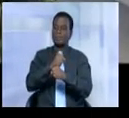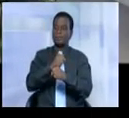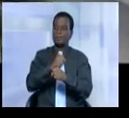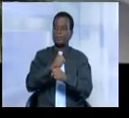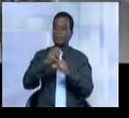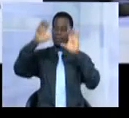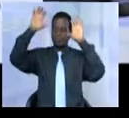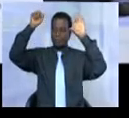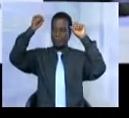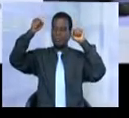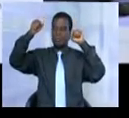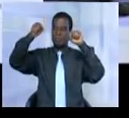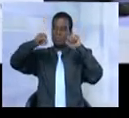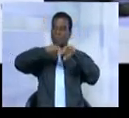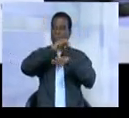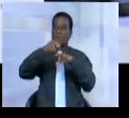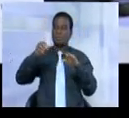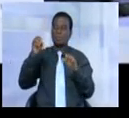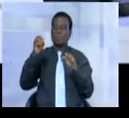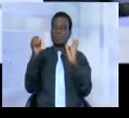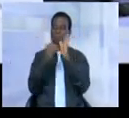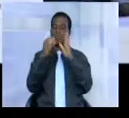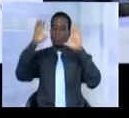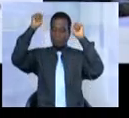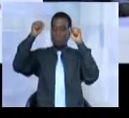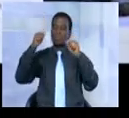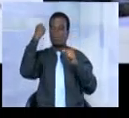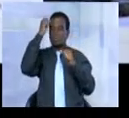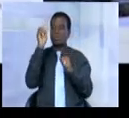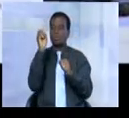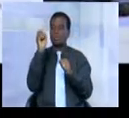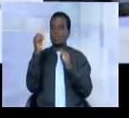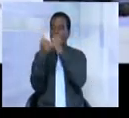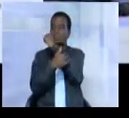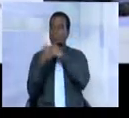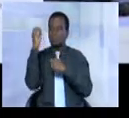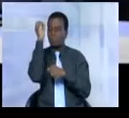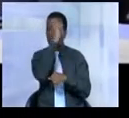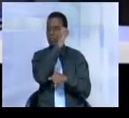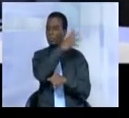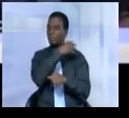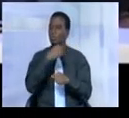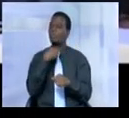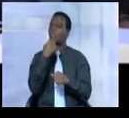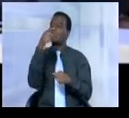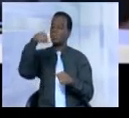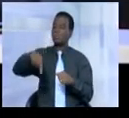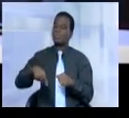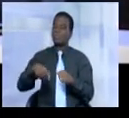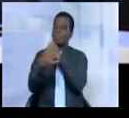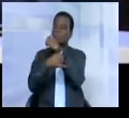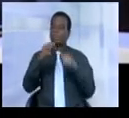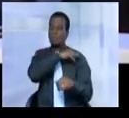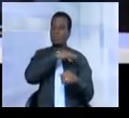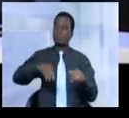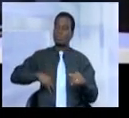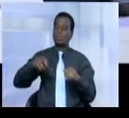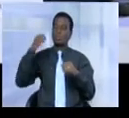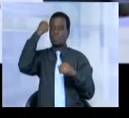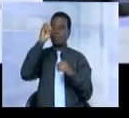Le président de la République Alassane Ouattara, président de la CEDEAO, a pour sa part indiqué que les pays membres de la